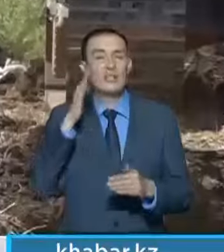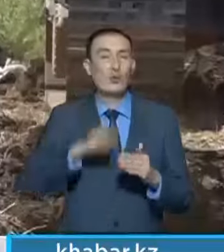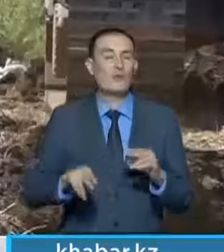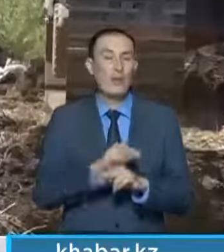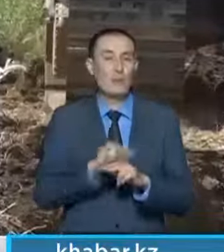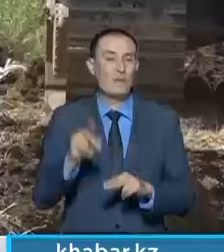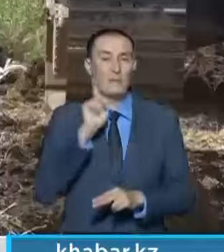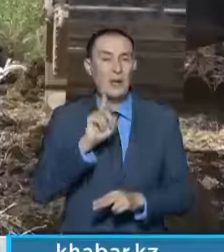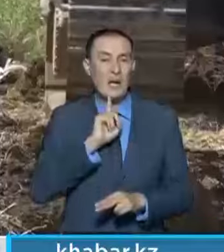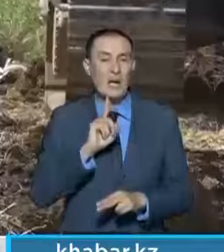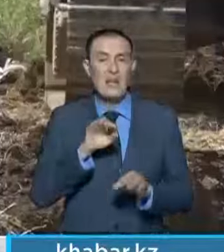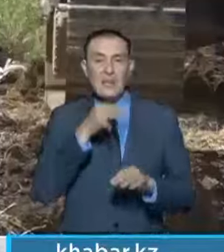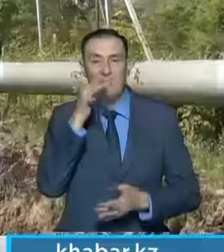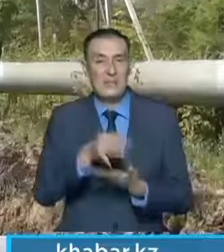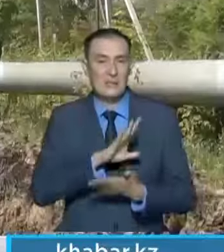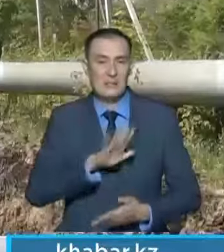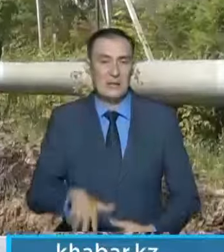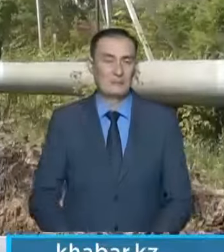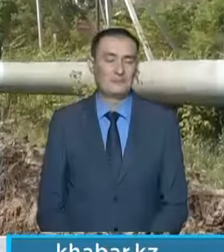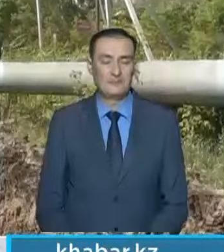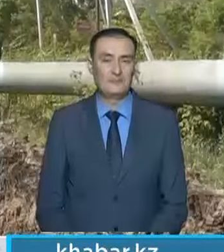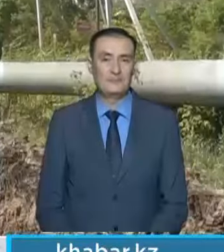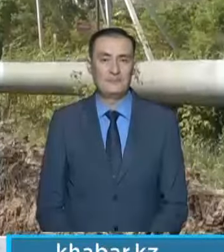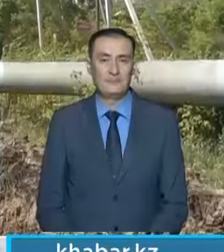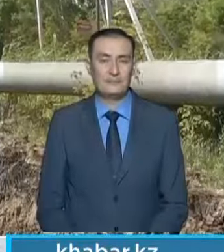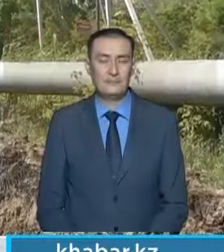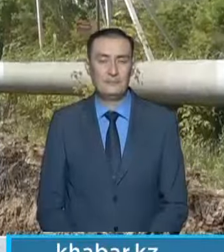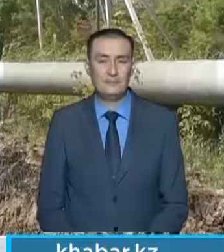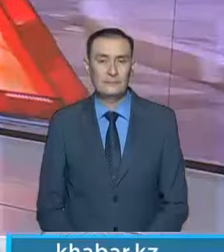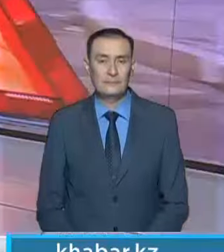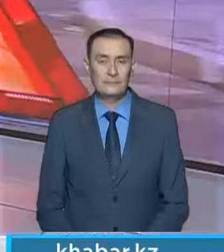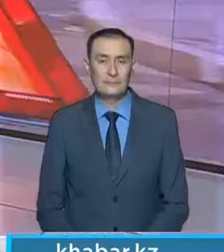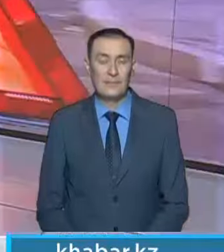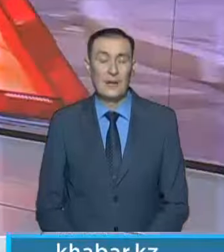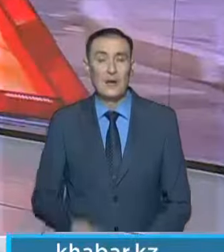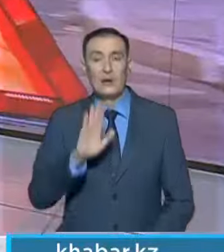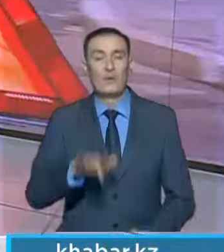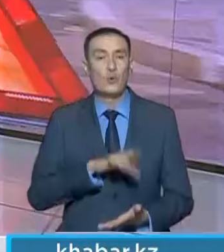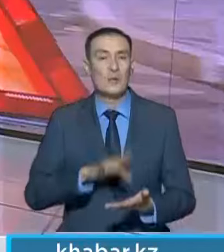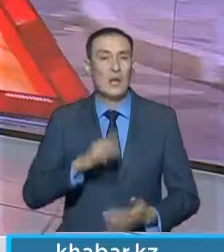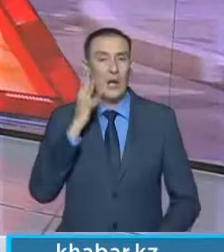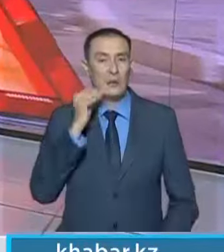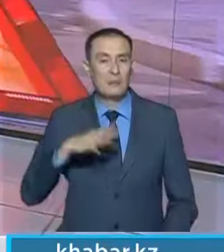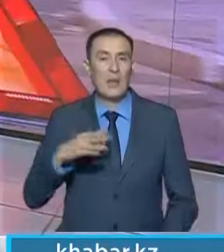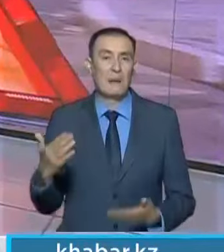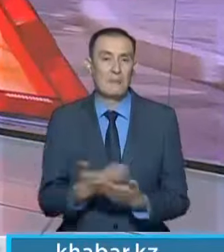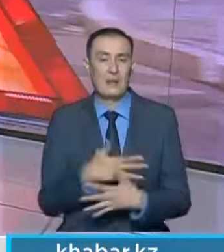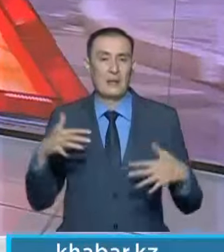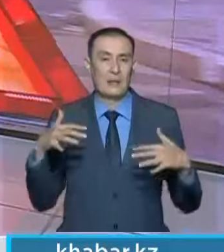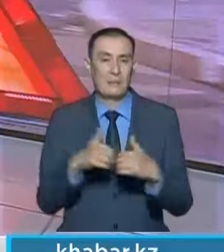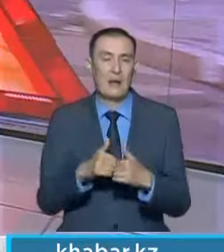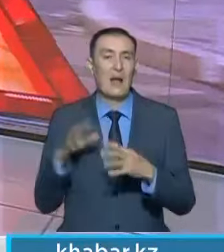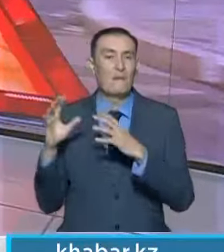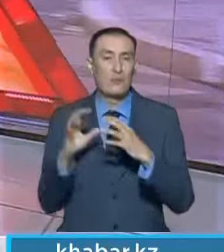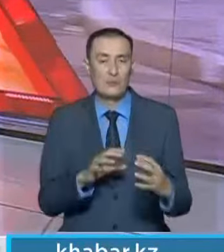в ведомстве не называют. Наталья Волкова, Тульгин Иманов, Петропавловск, Хабар. В Алматы сегодня произошло очередное ДТП с